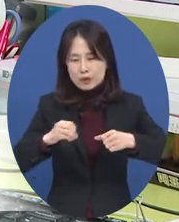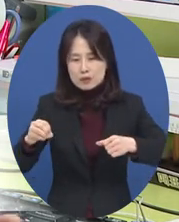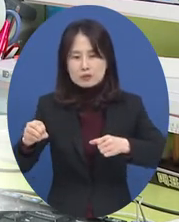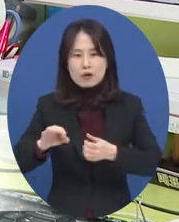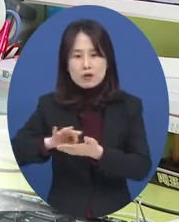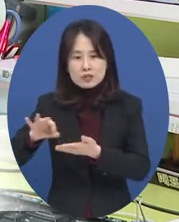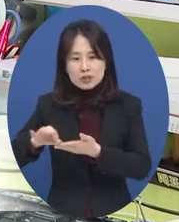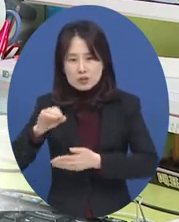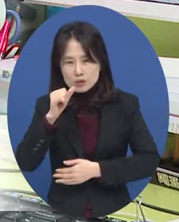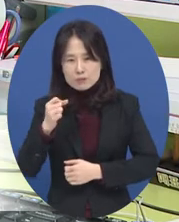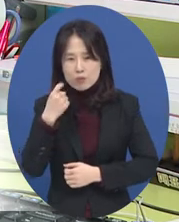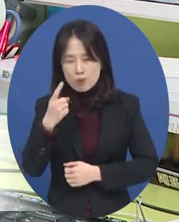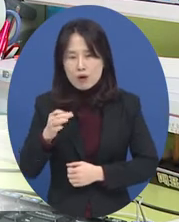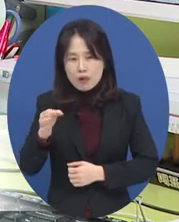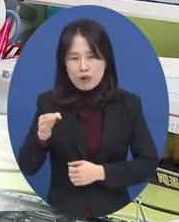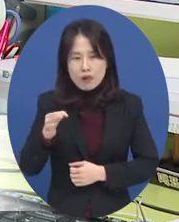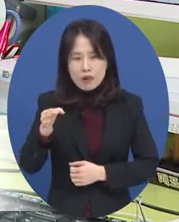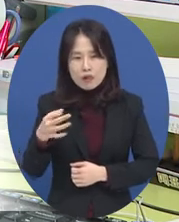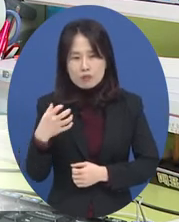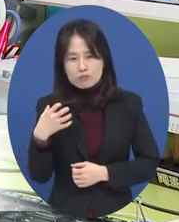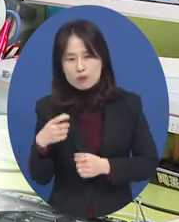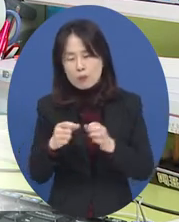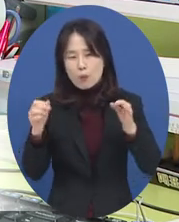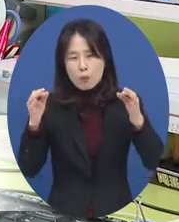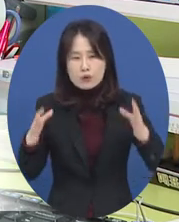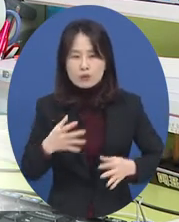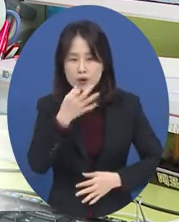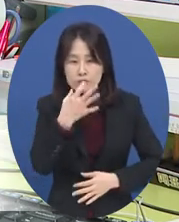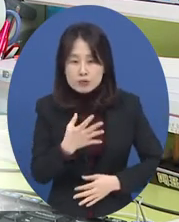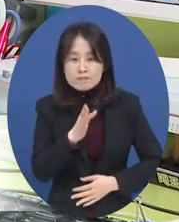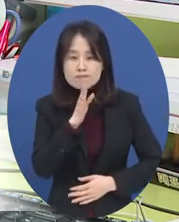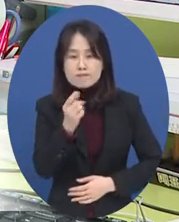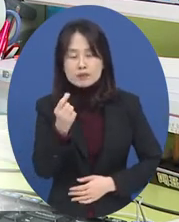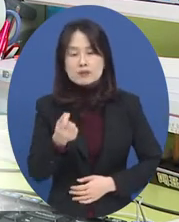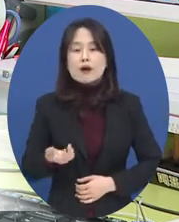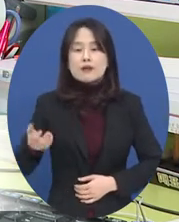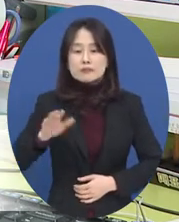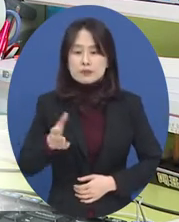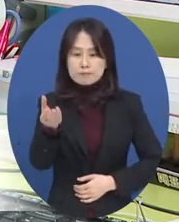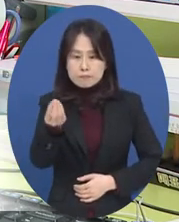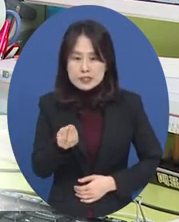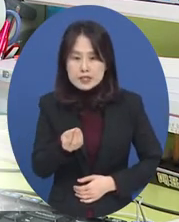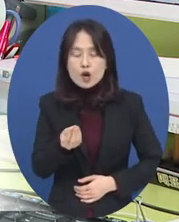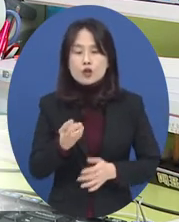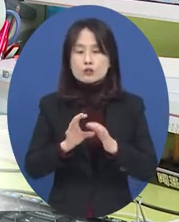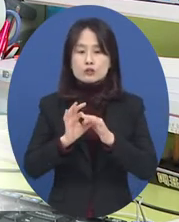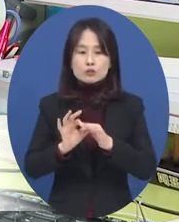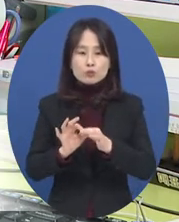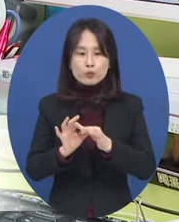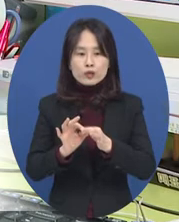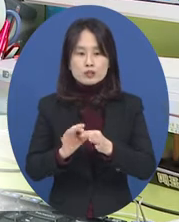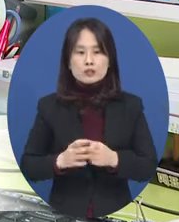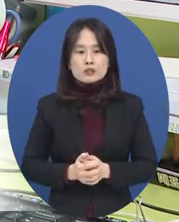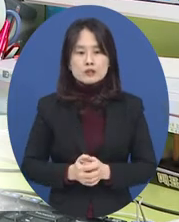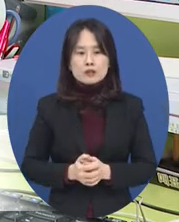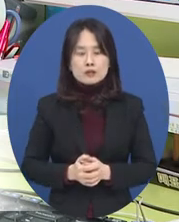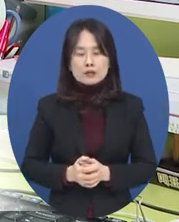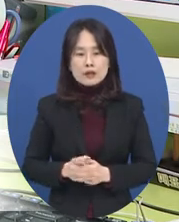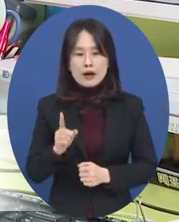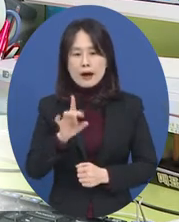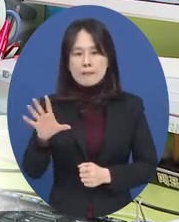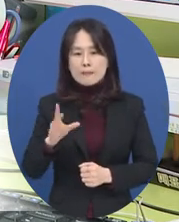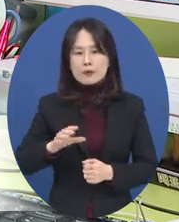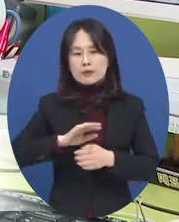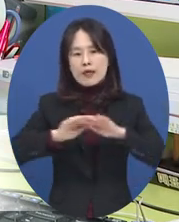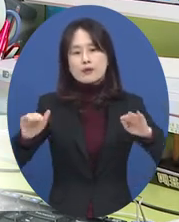뭐 다달이 또 내야 되고 굉장히 오랜 시간 동안 힘들어야 되는데 이제 그런 대출을 통해 가지고 이걸 이제 한번 해결할